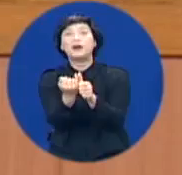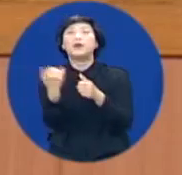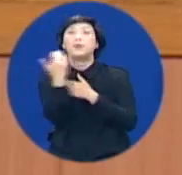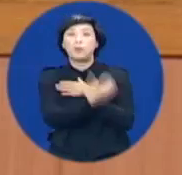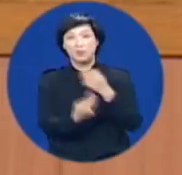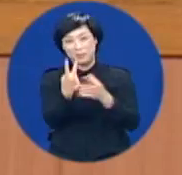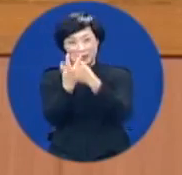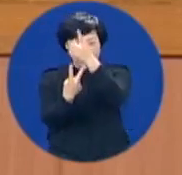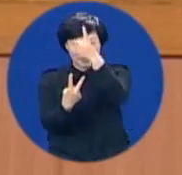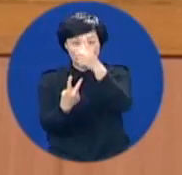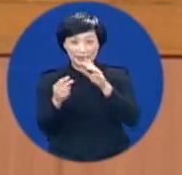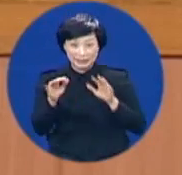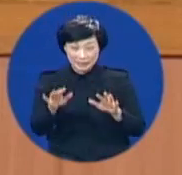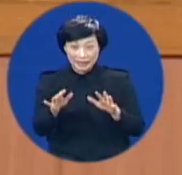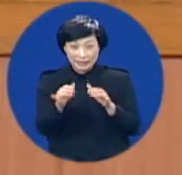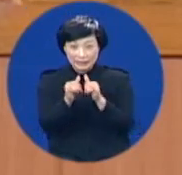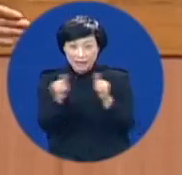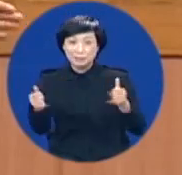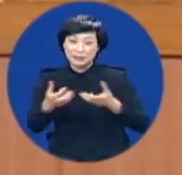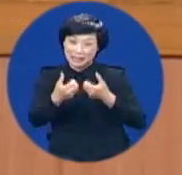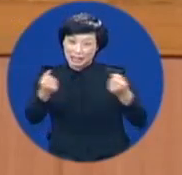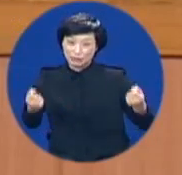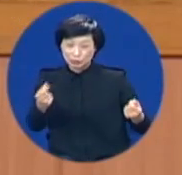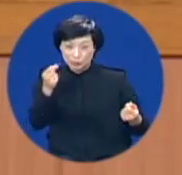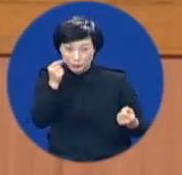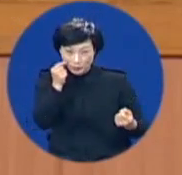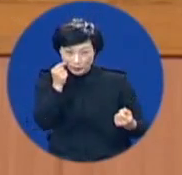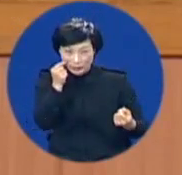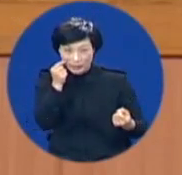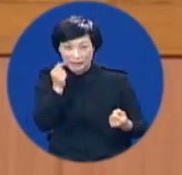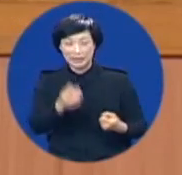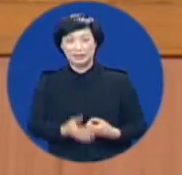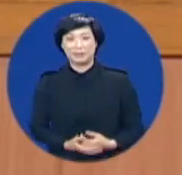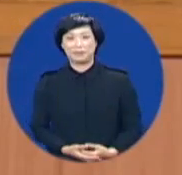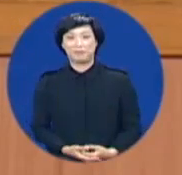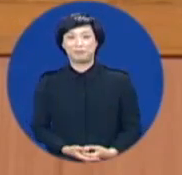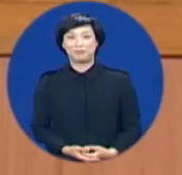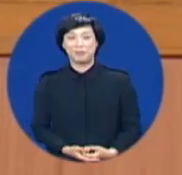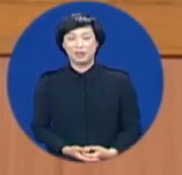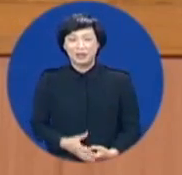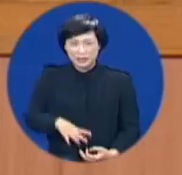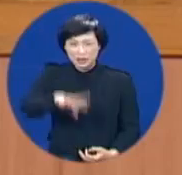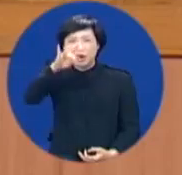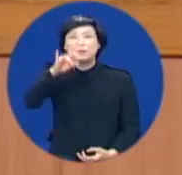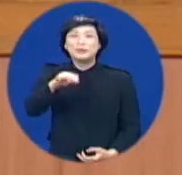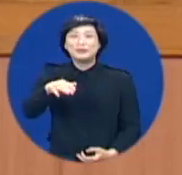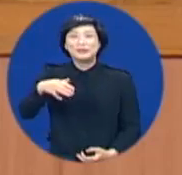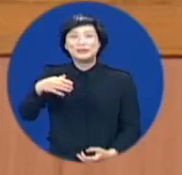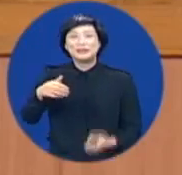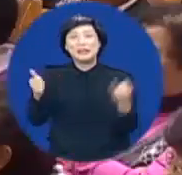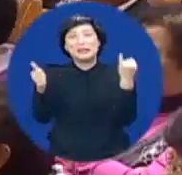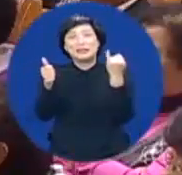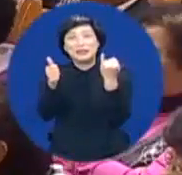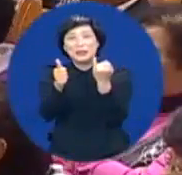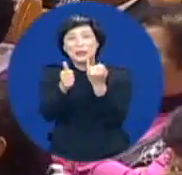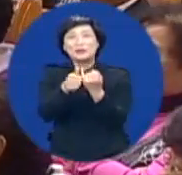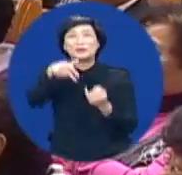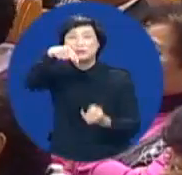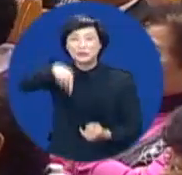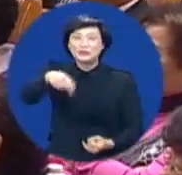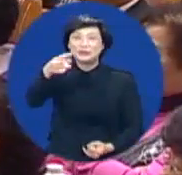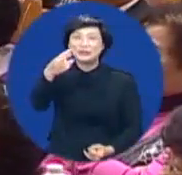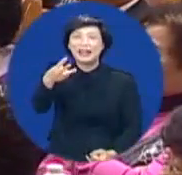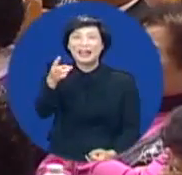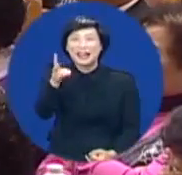합하여 한 몸을 이룰지니 사람이 나누지 못하느니라. 최초의 조례자가 하나님이십니다.